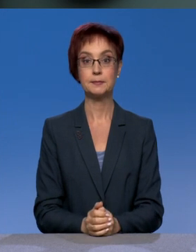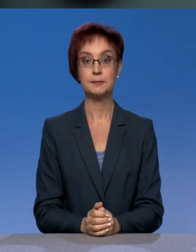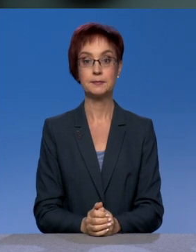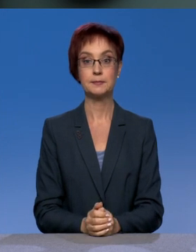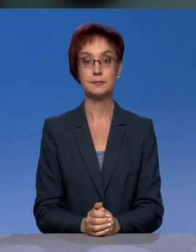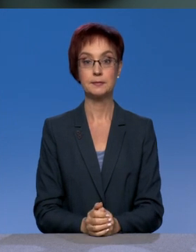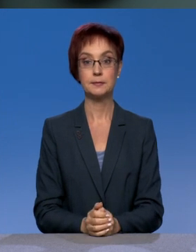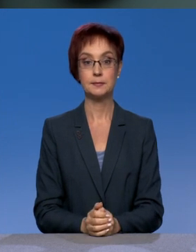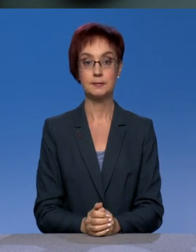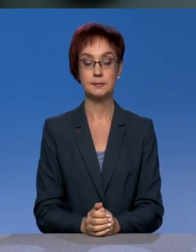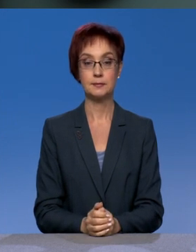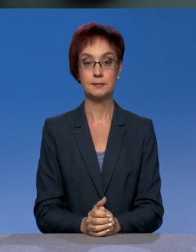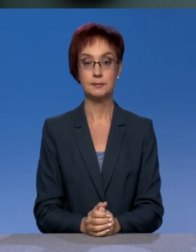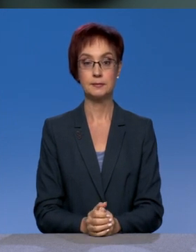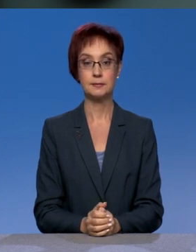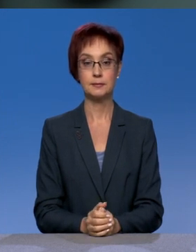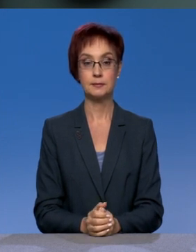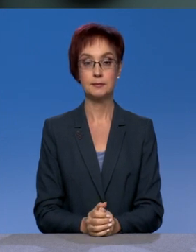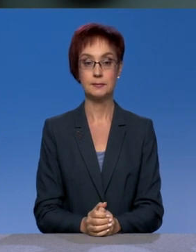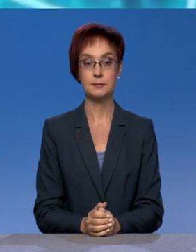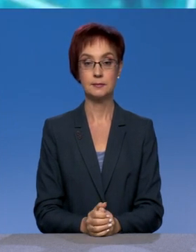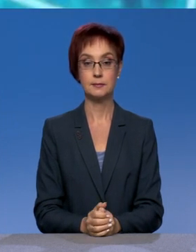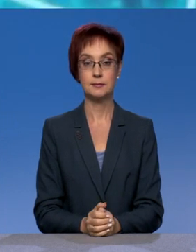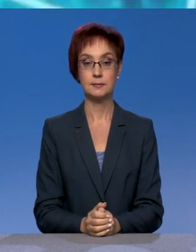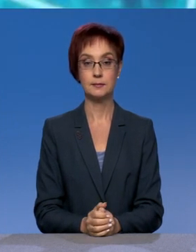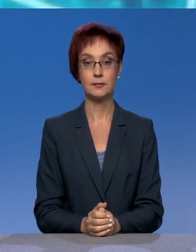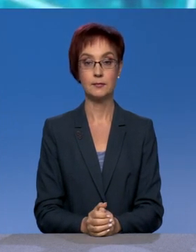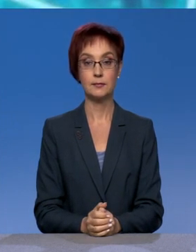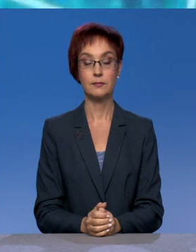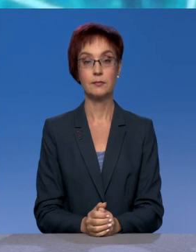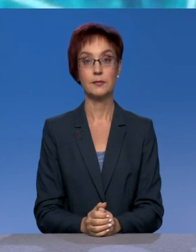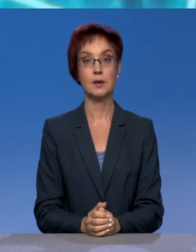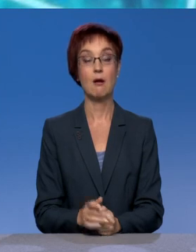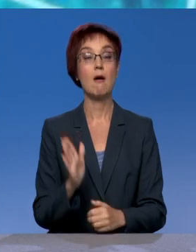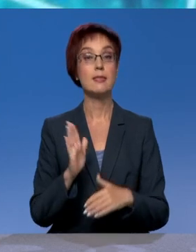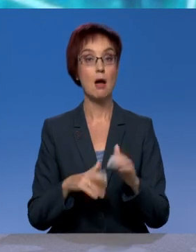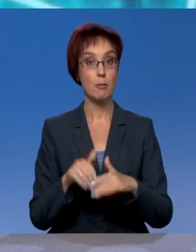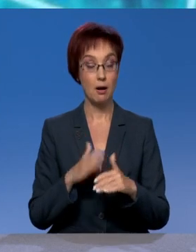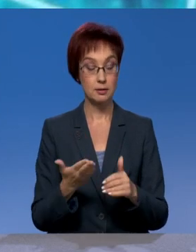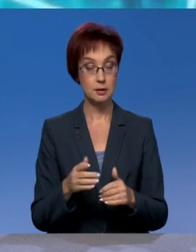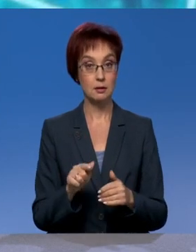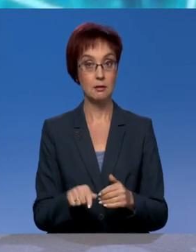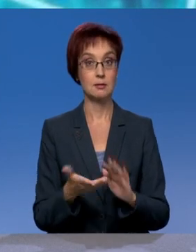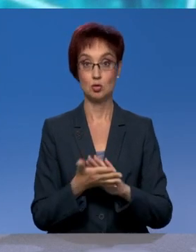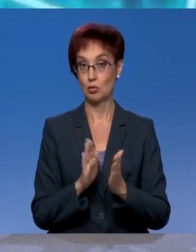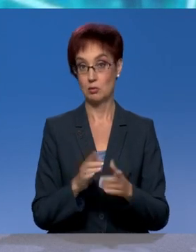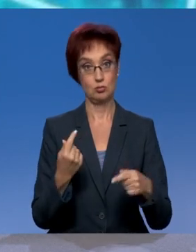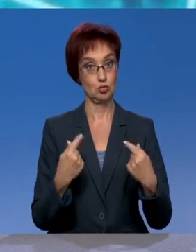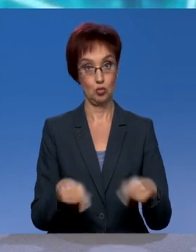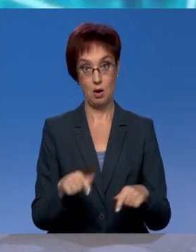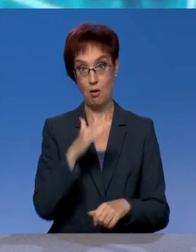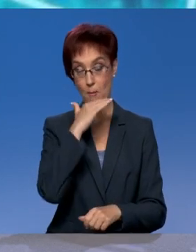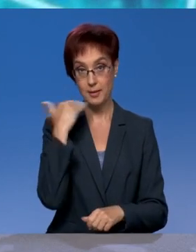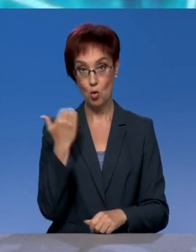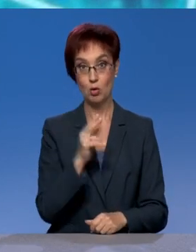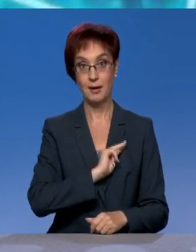чем в двойном размере или предоставлять дополнительное время для отдыха. Но вот на практике дело обстоит иначе. Многие работодатели начисляют выплаты